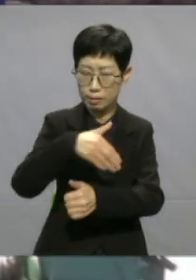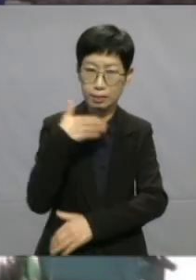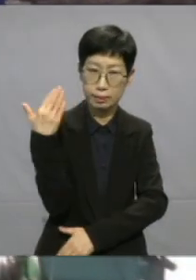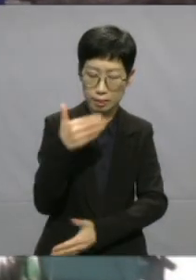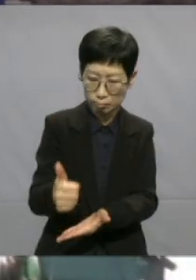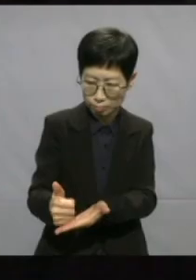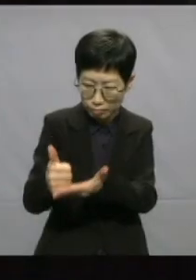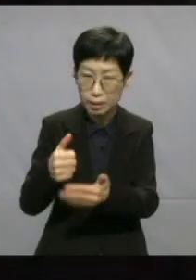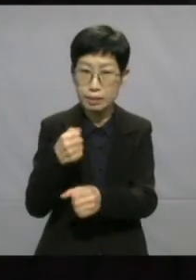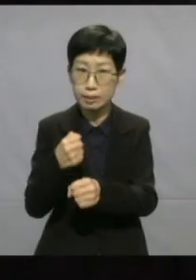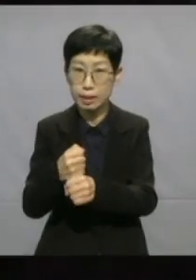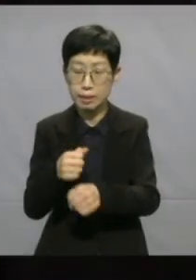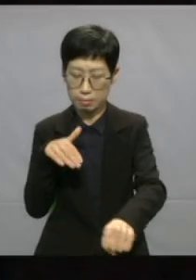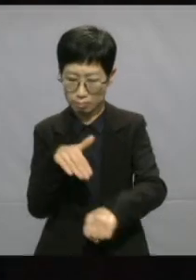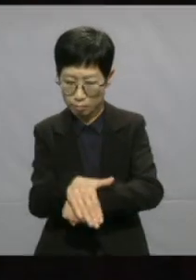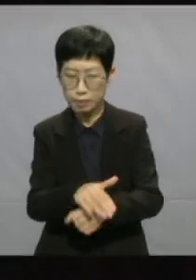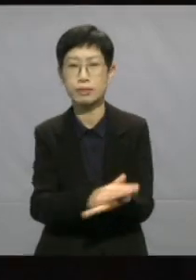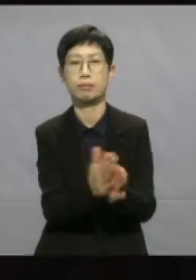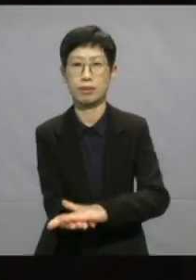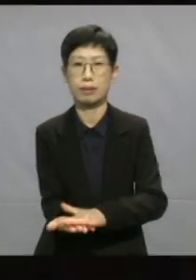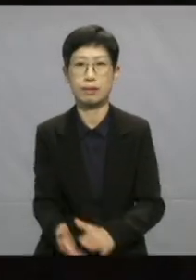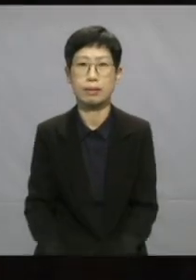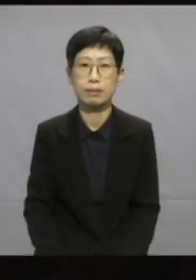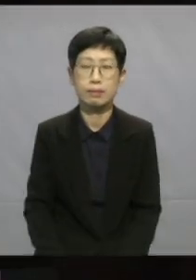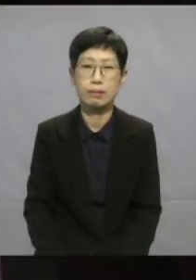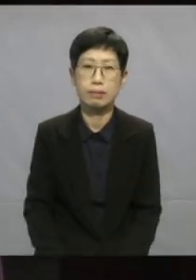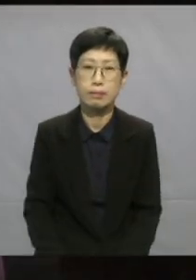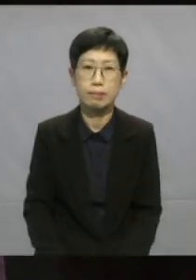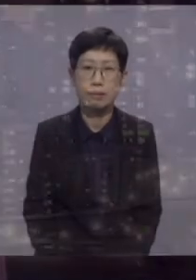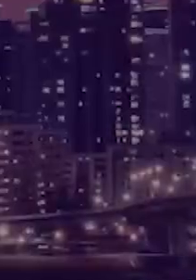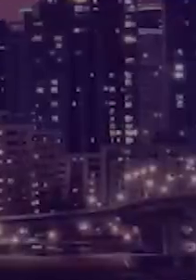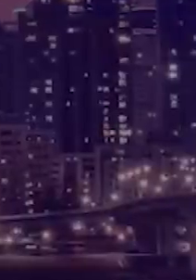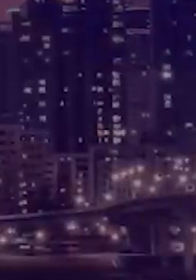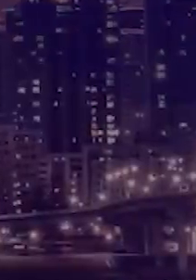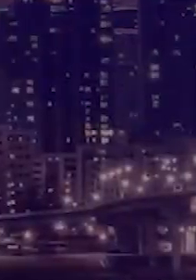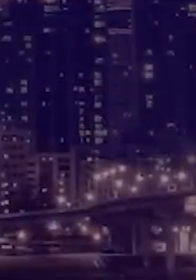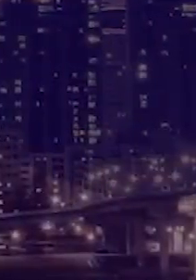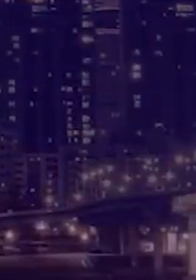생산 방식으로 변화를 이끌고 있습니다. 오늘의 세계였습니다.